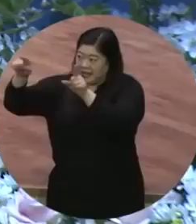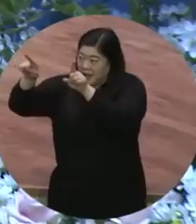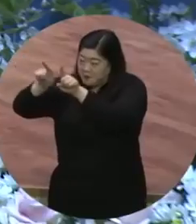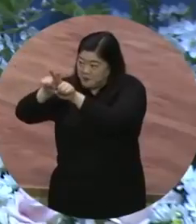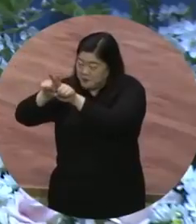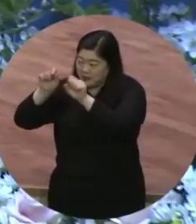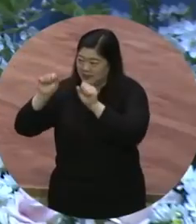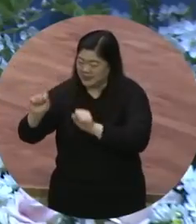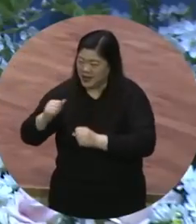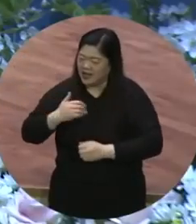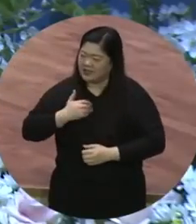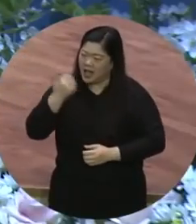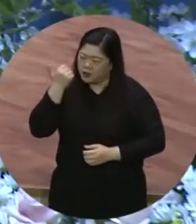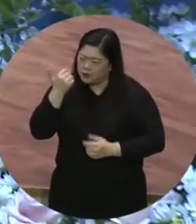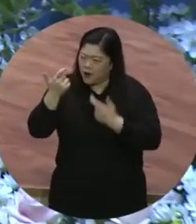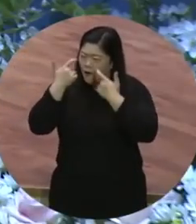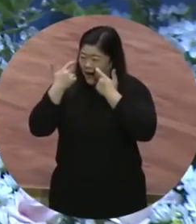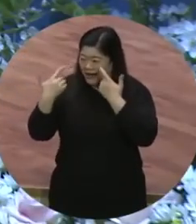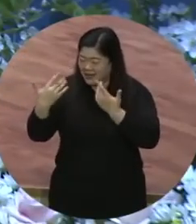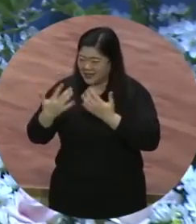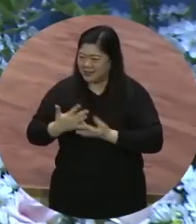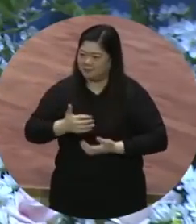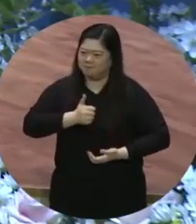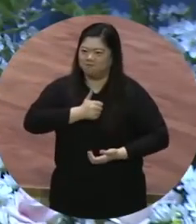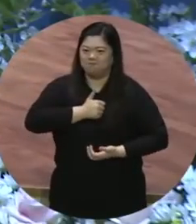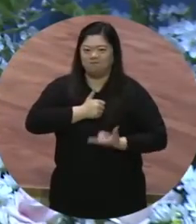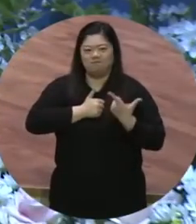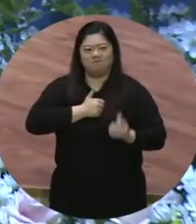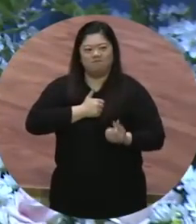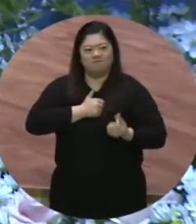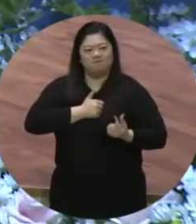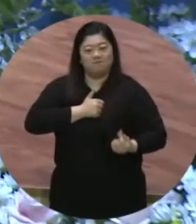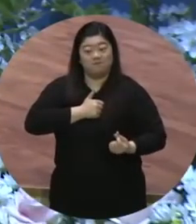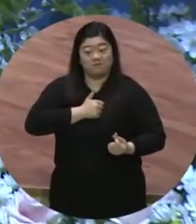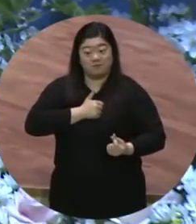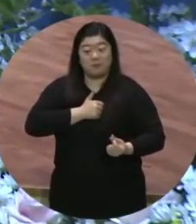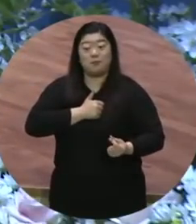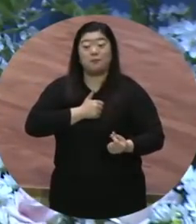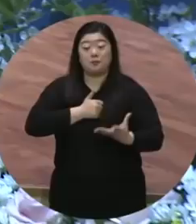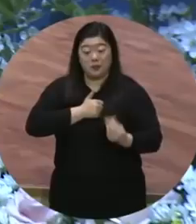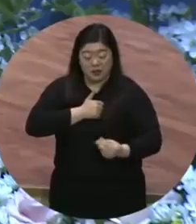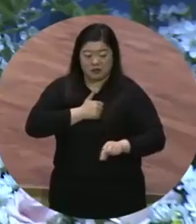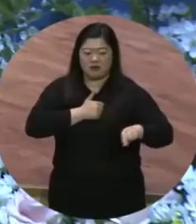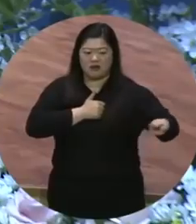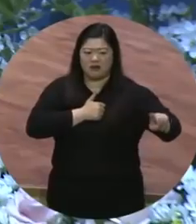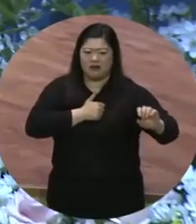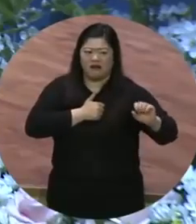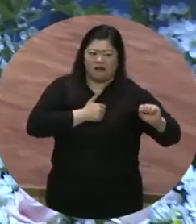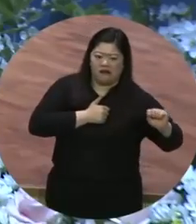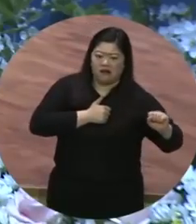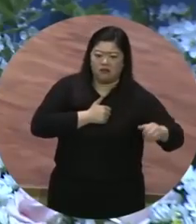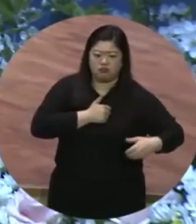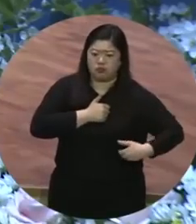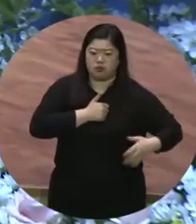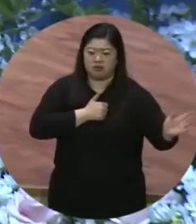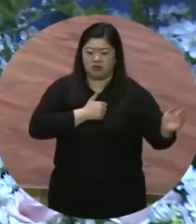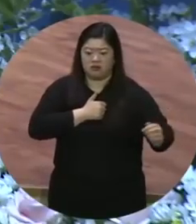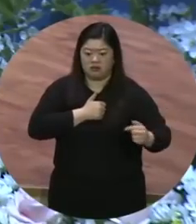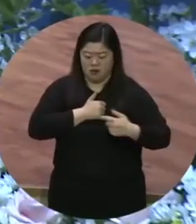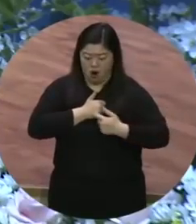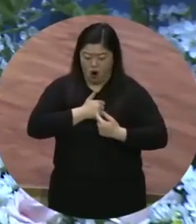시시하게 세상에서 죄의 종노릇하지 않습니다. 귀신에게